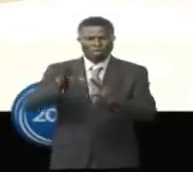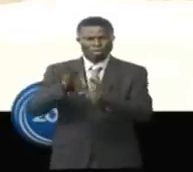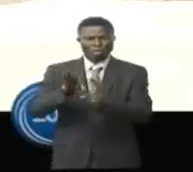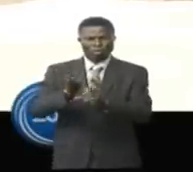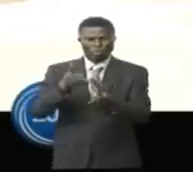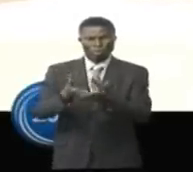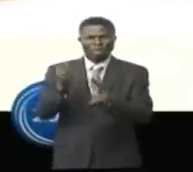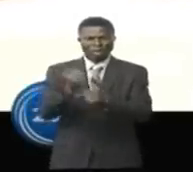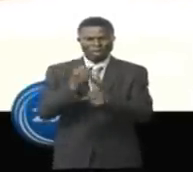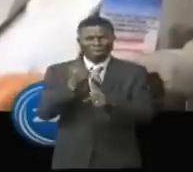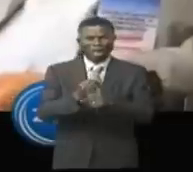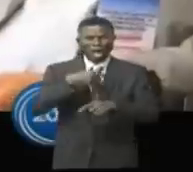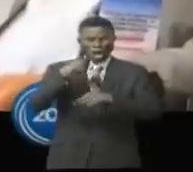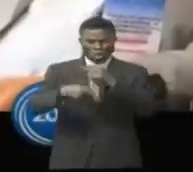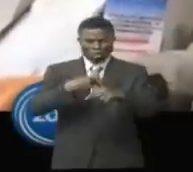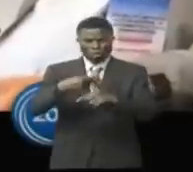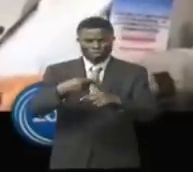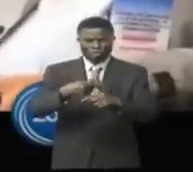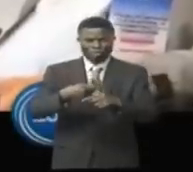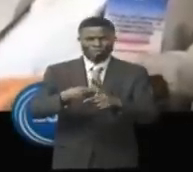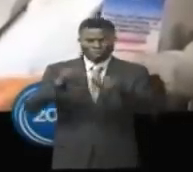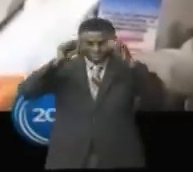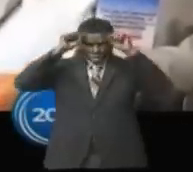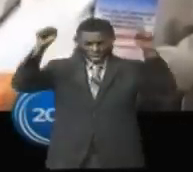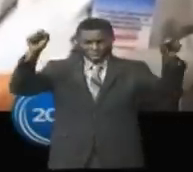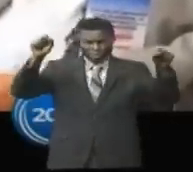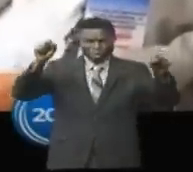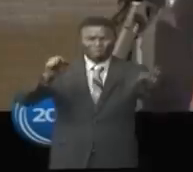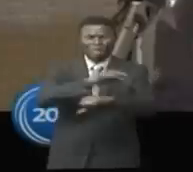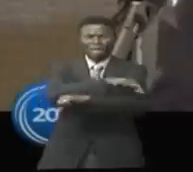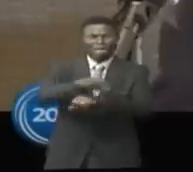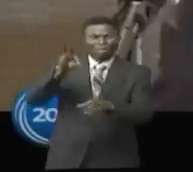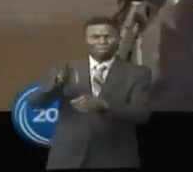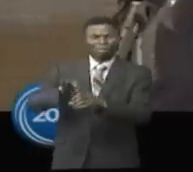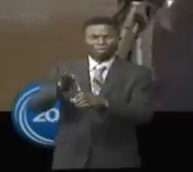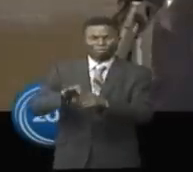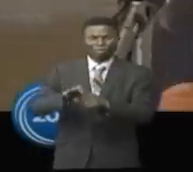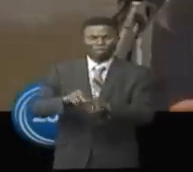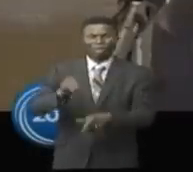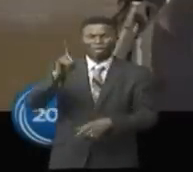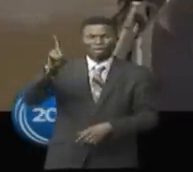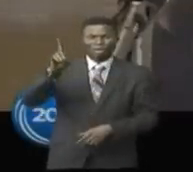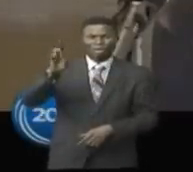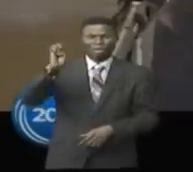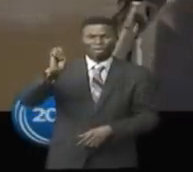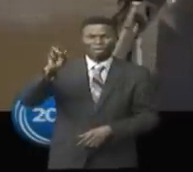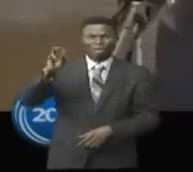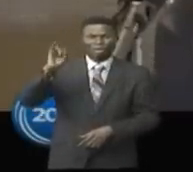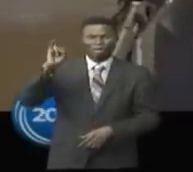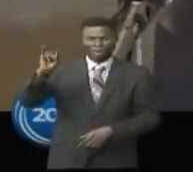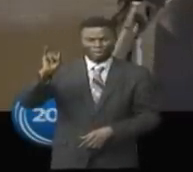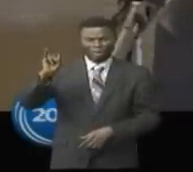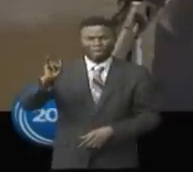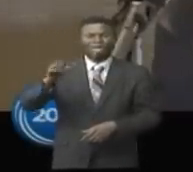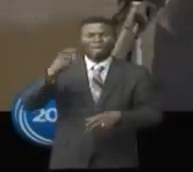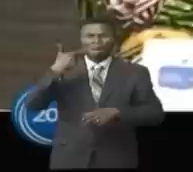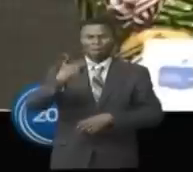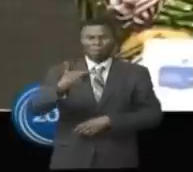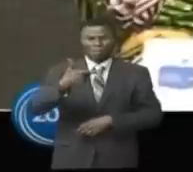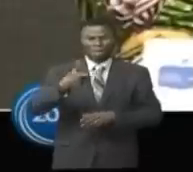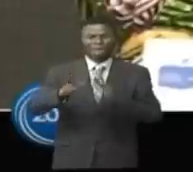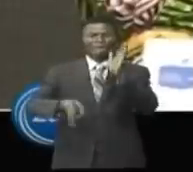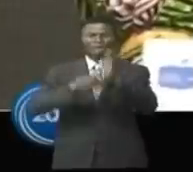Ces travaux ont été lancés par le président de la Commission électorale nationale indépendante, Denis Kadima Kazadi, ce mardi à